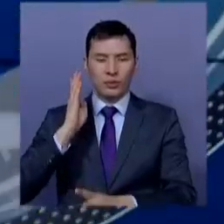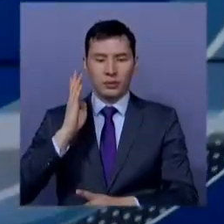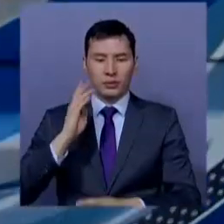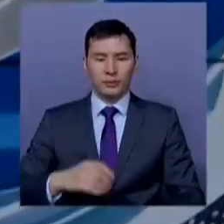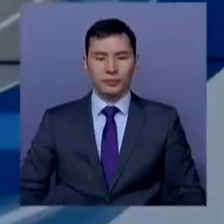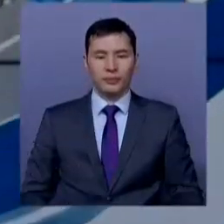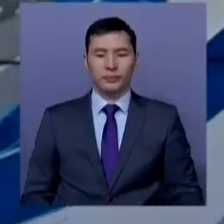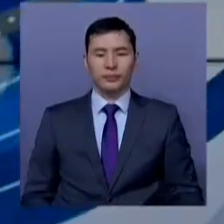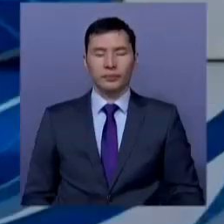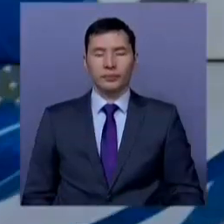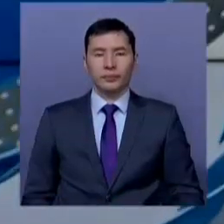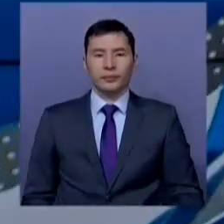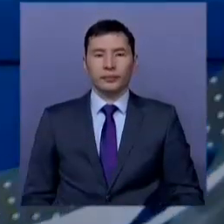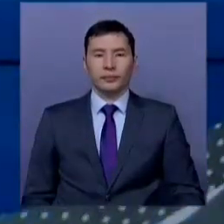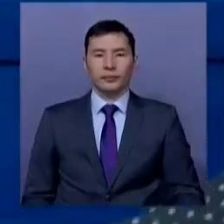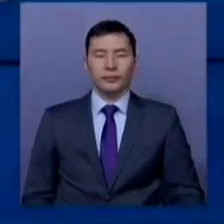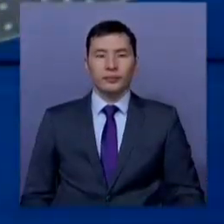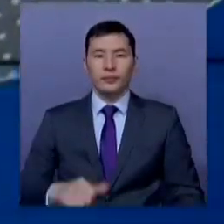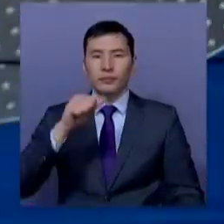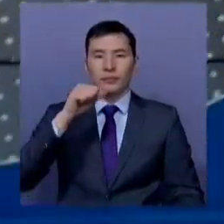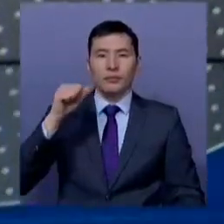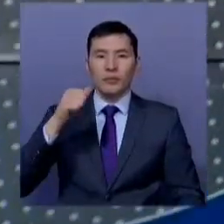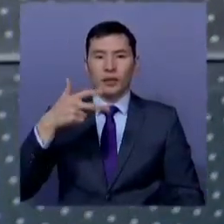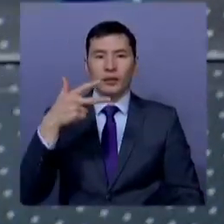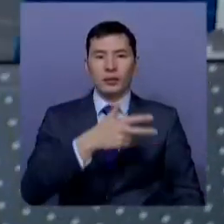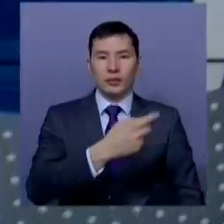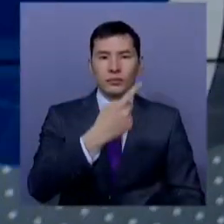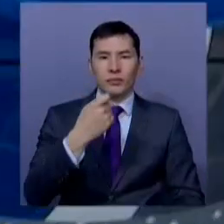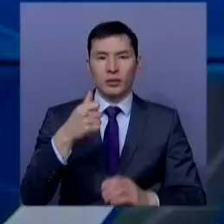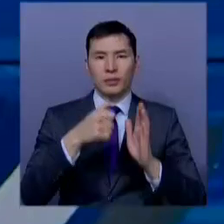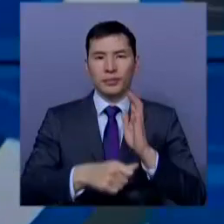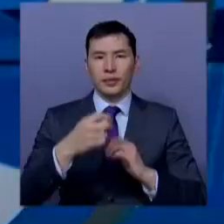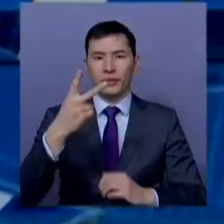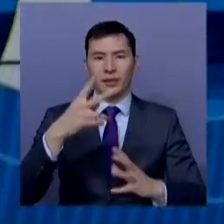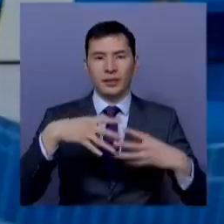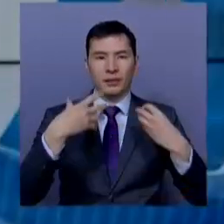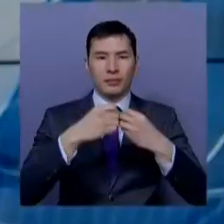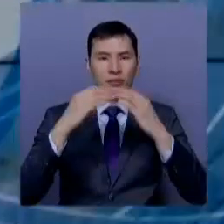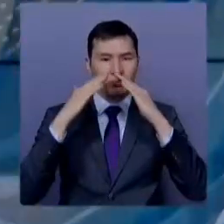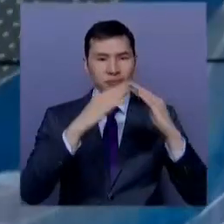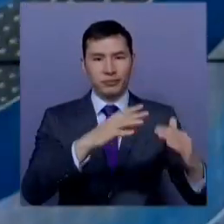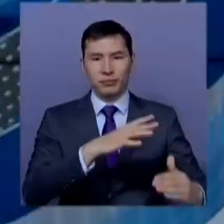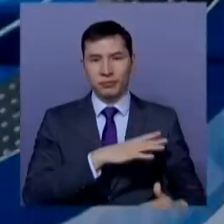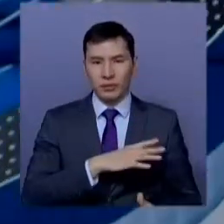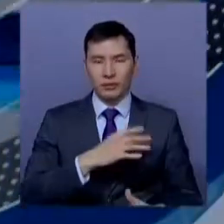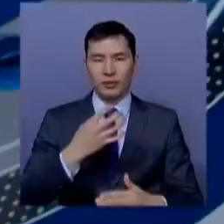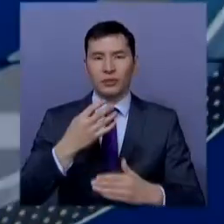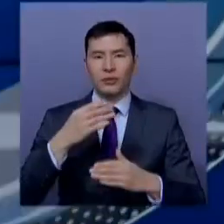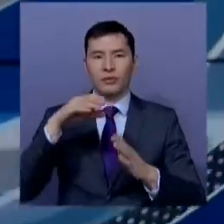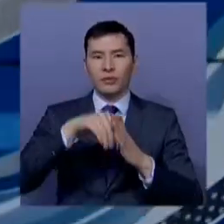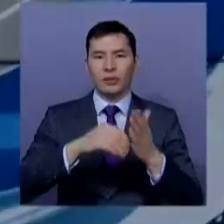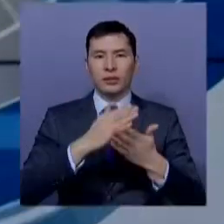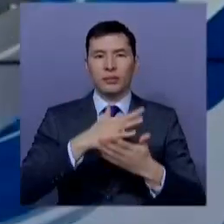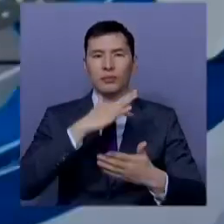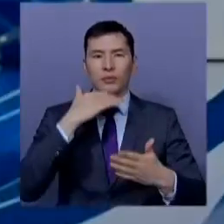4.5 мың адамға артық. Өткен жылы 3162 мұқтаж тұрғын үймен қамтамасыз етілді. Соның ішінде көп